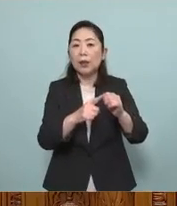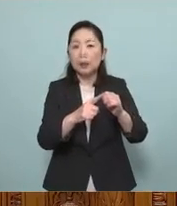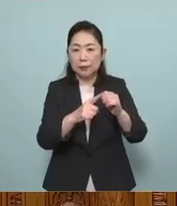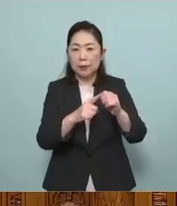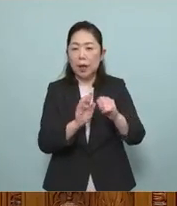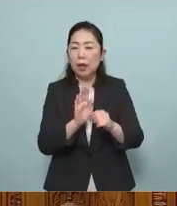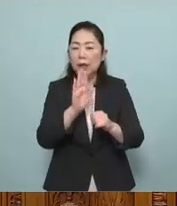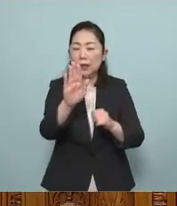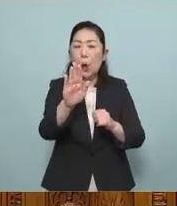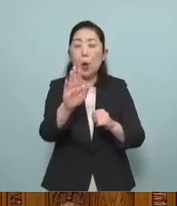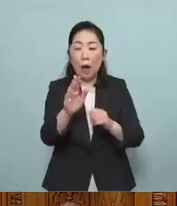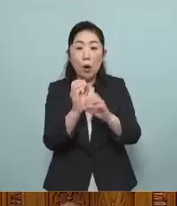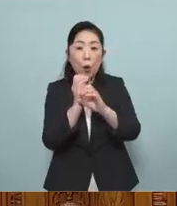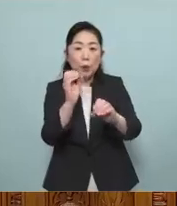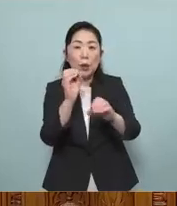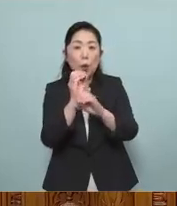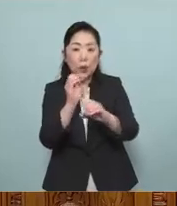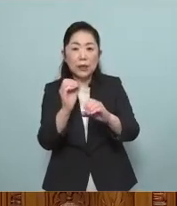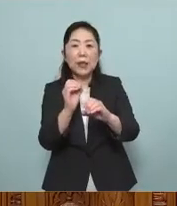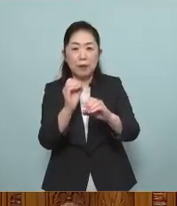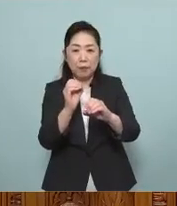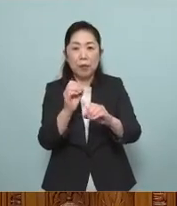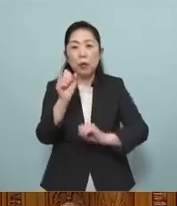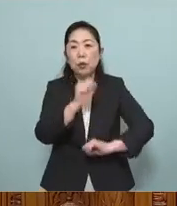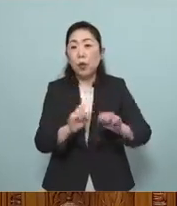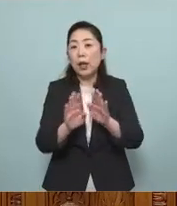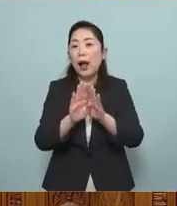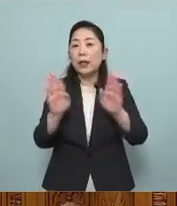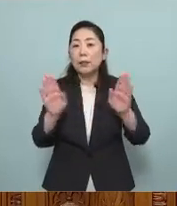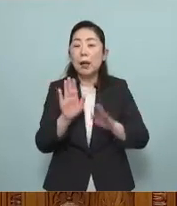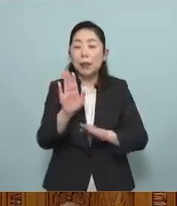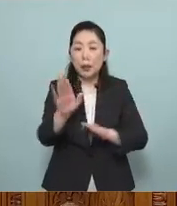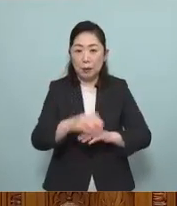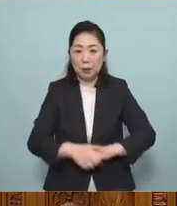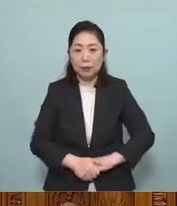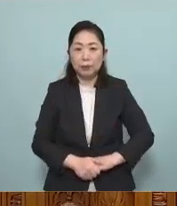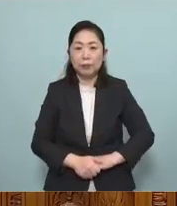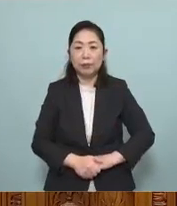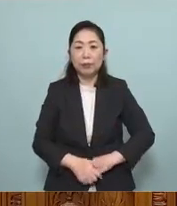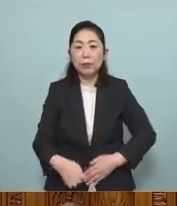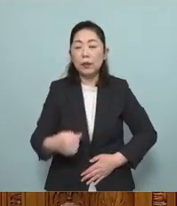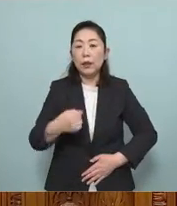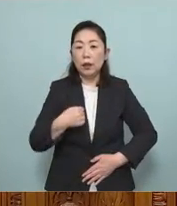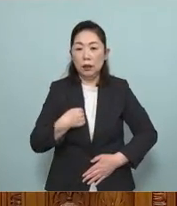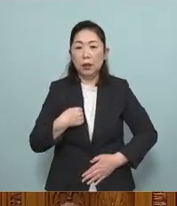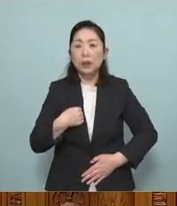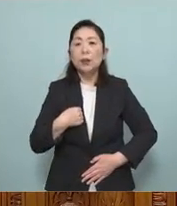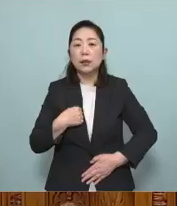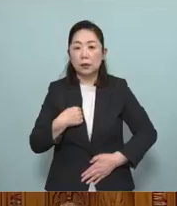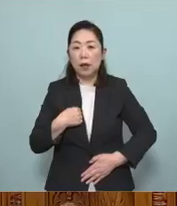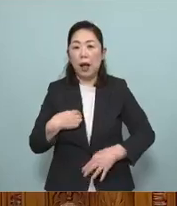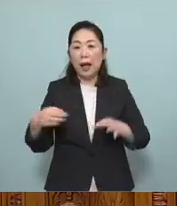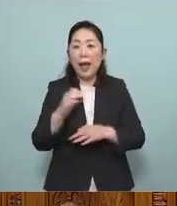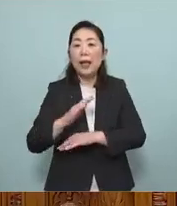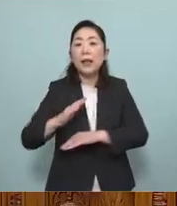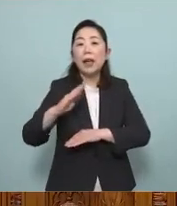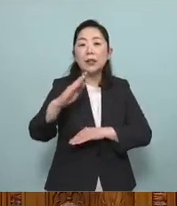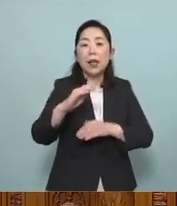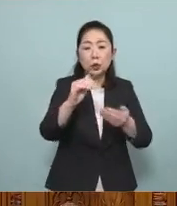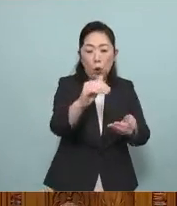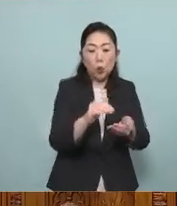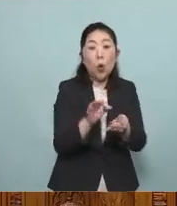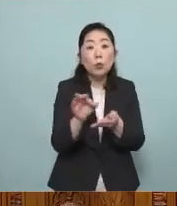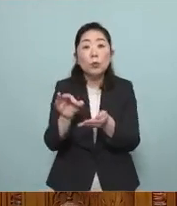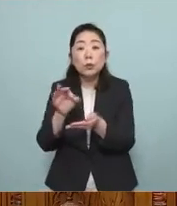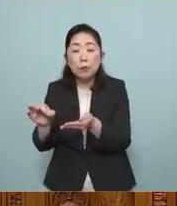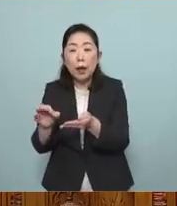での経済社会変革の動きが始まっています。私は成長と分配の好循環による新